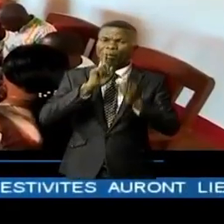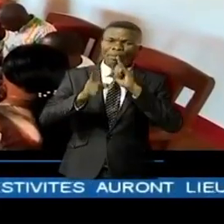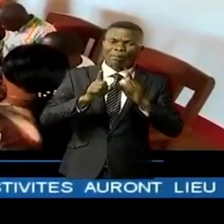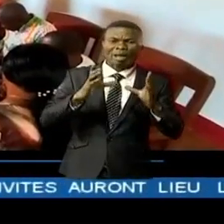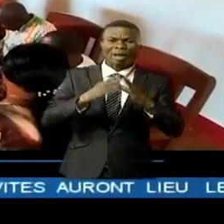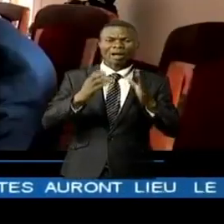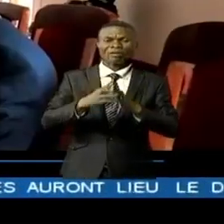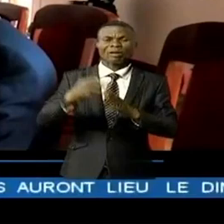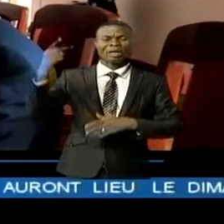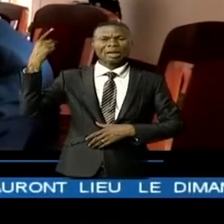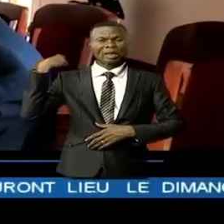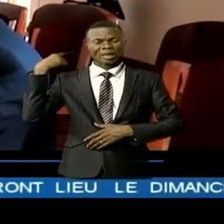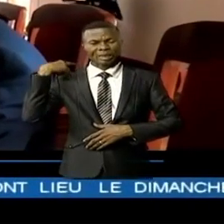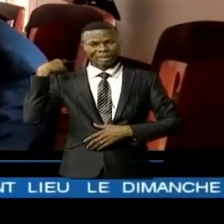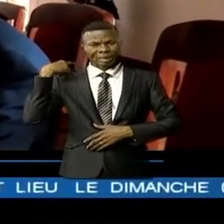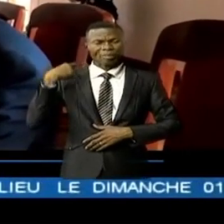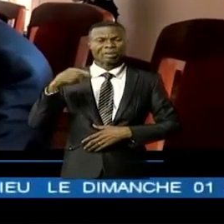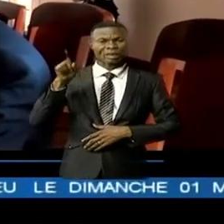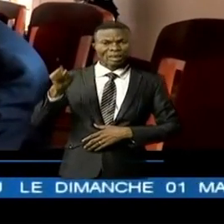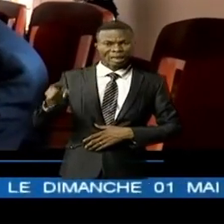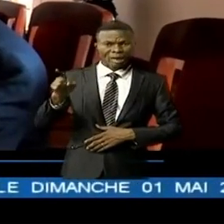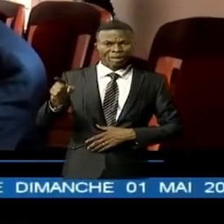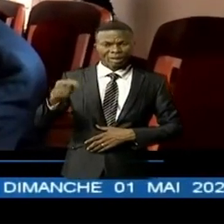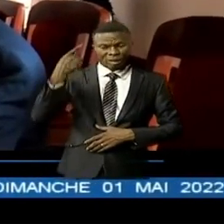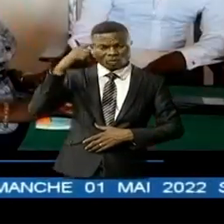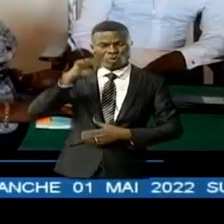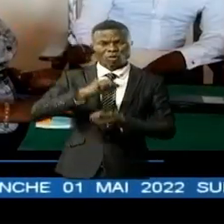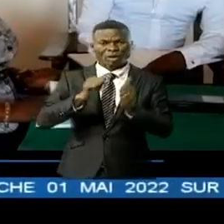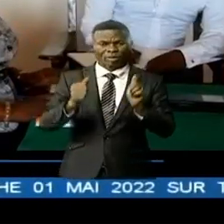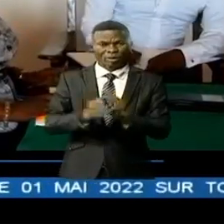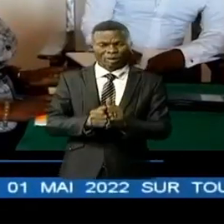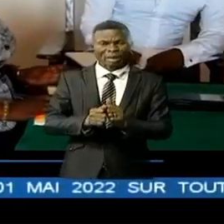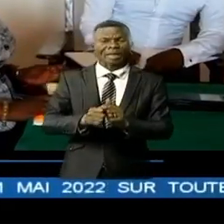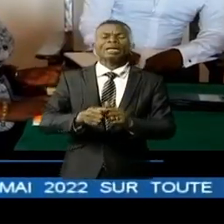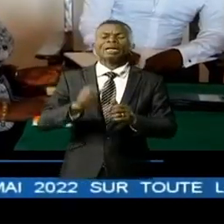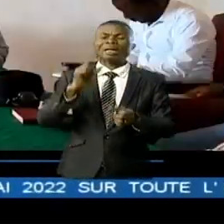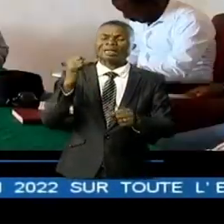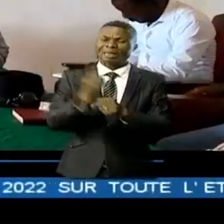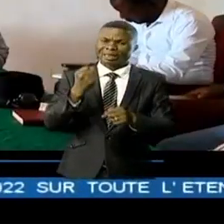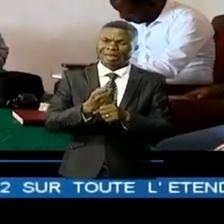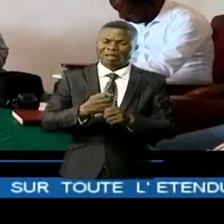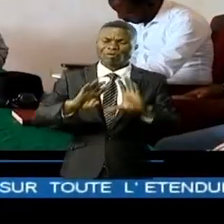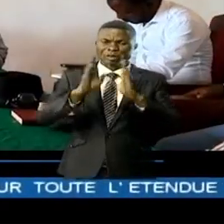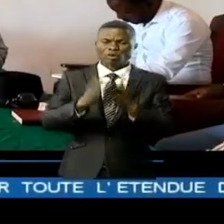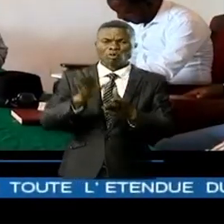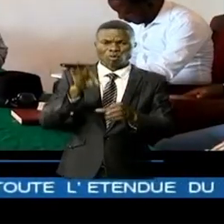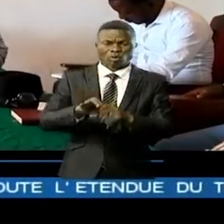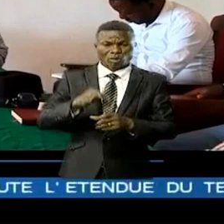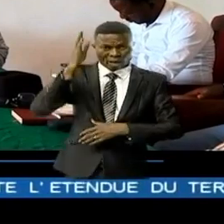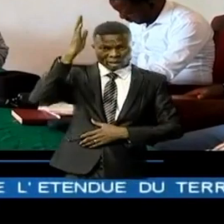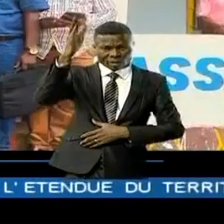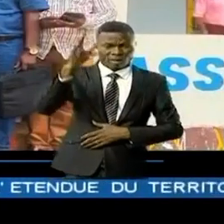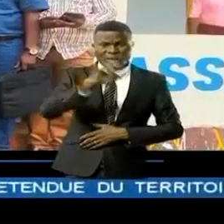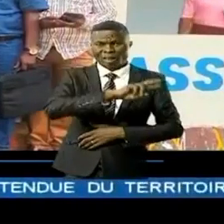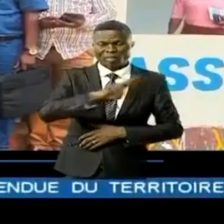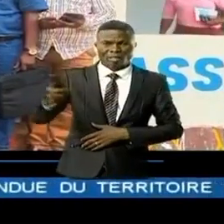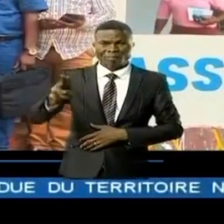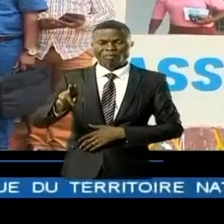les élus du peuple de cette contrée sur l'actualisation de la cartographie et les élections qui se pointent à